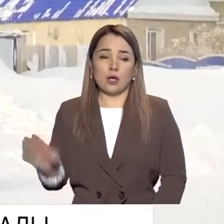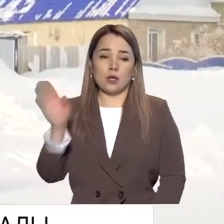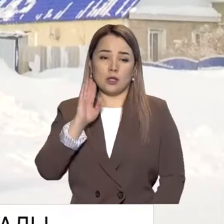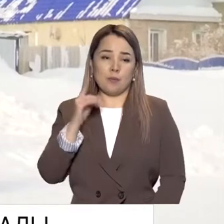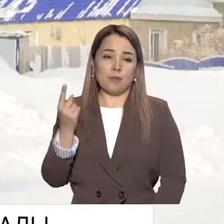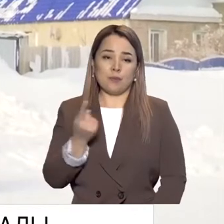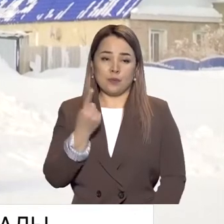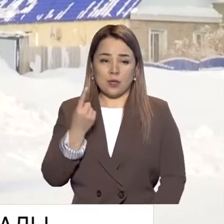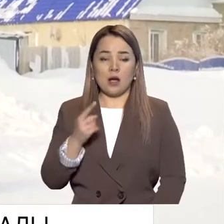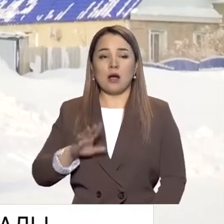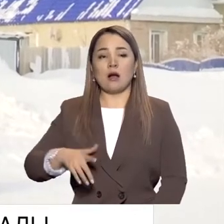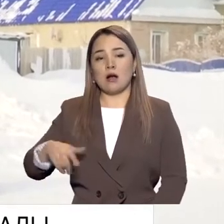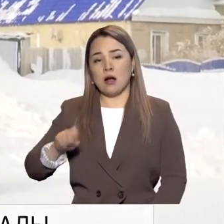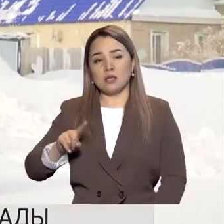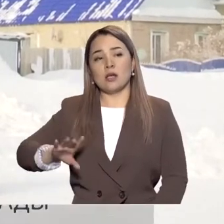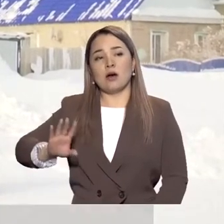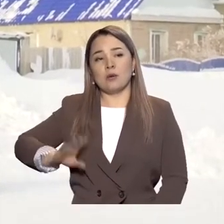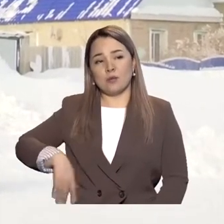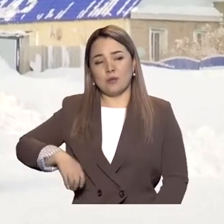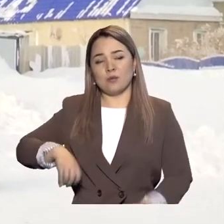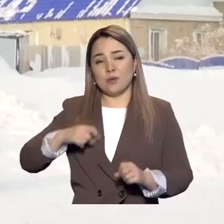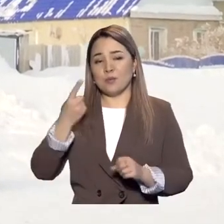келтіріп алар, газды қоятын.